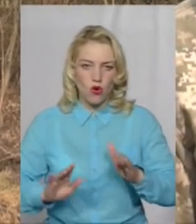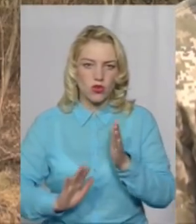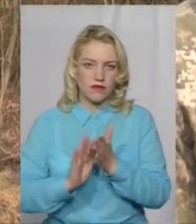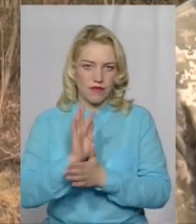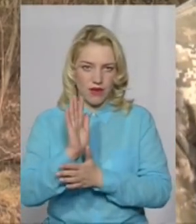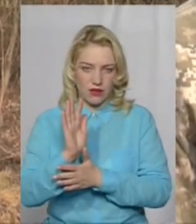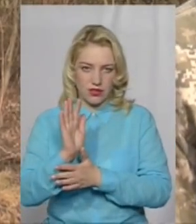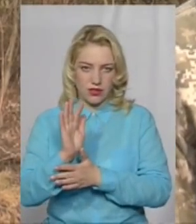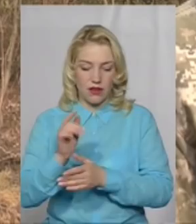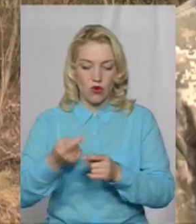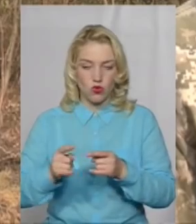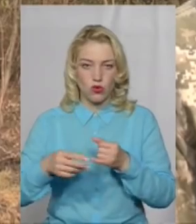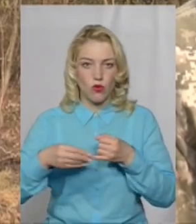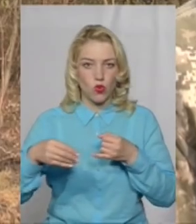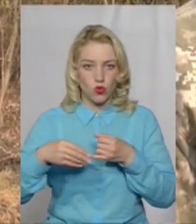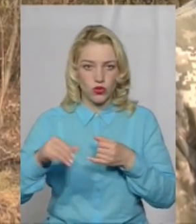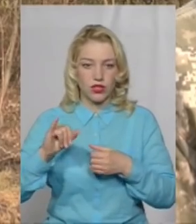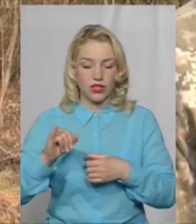ґрунті. І